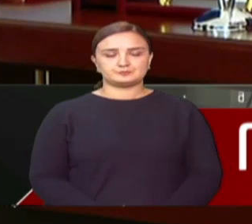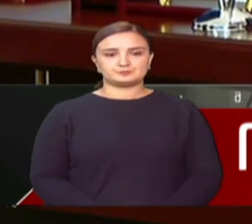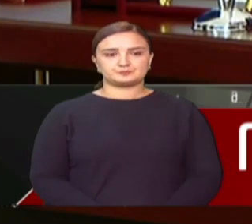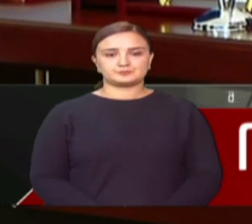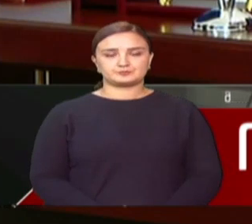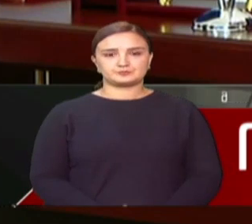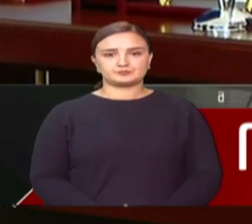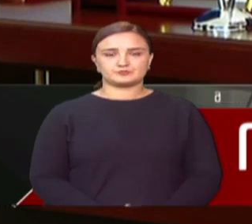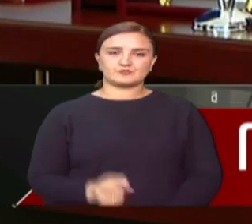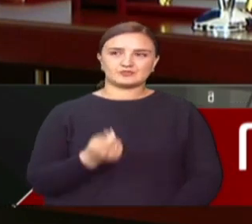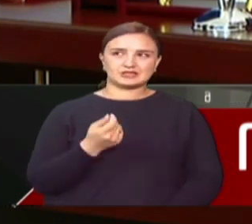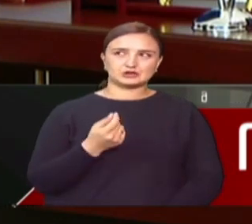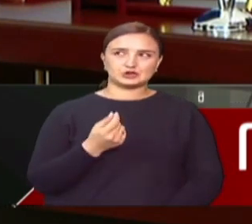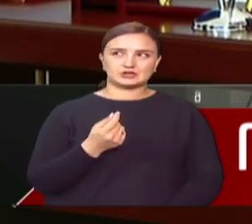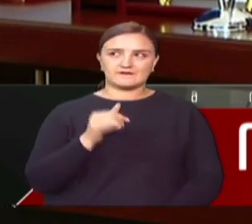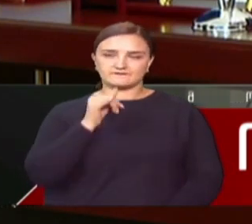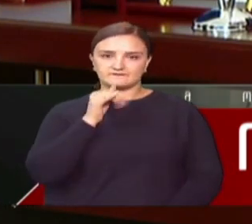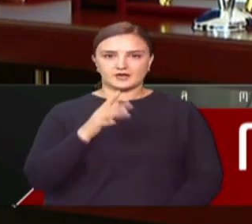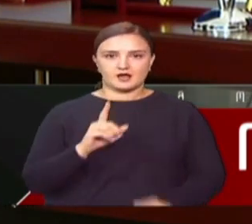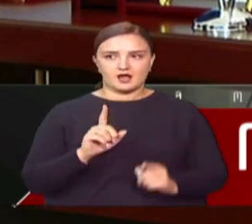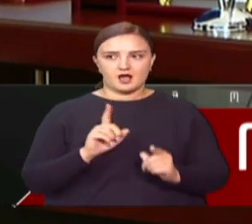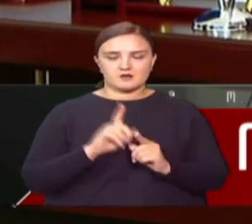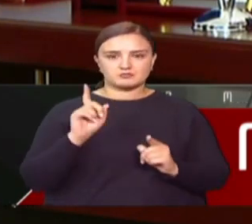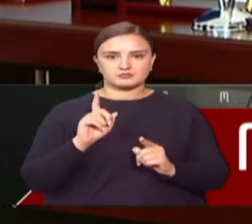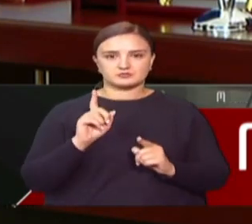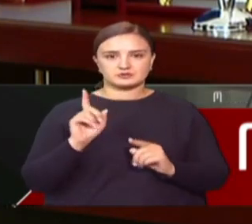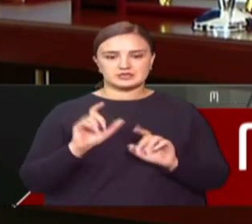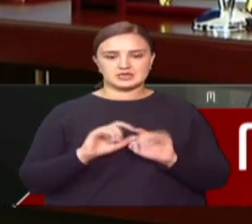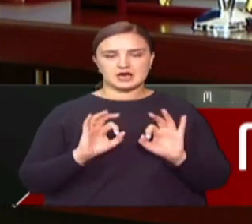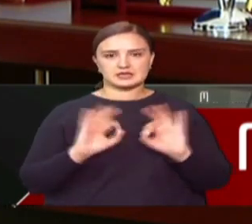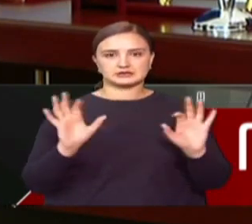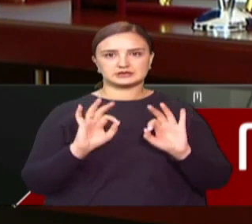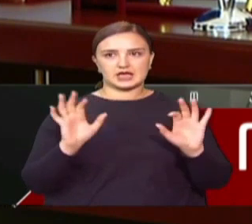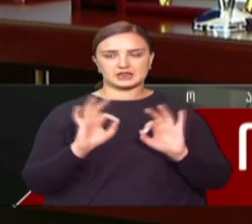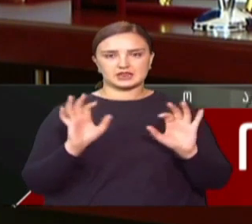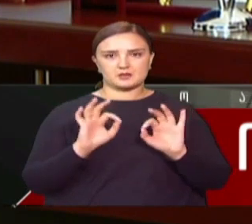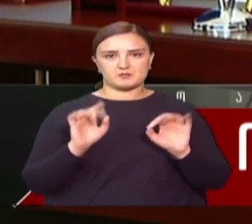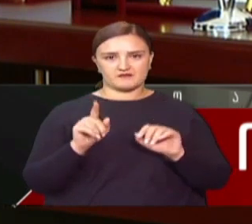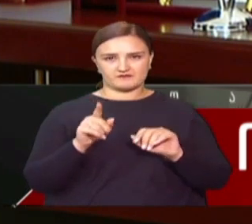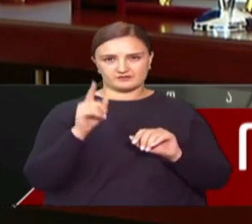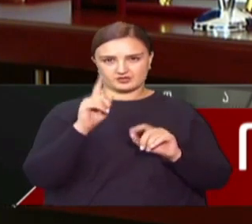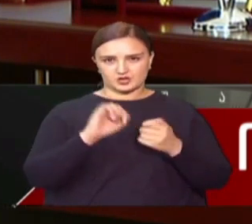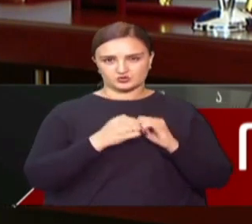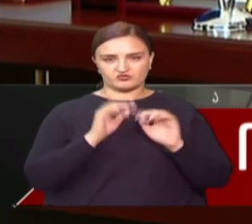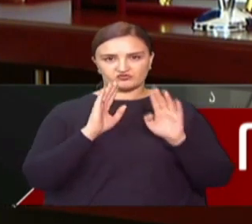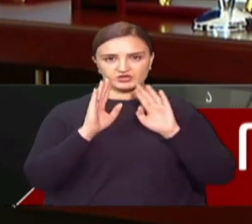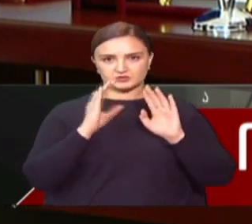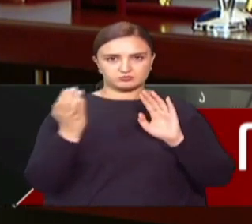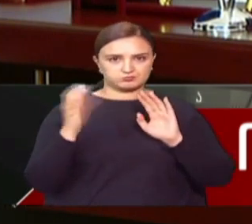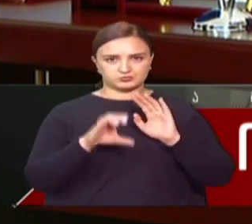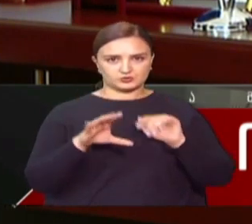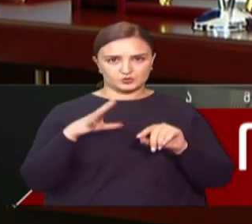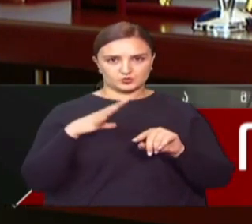აი ესეთი ცოტა ნიშნის მოგებით ახსავსე განცხადება გააკეთა. გახსოვთ თქვენ, ფეისბუქზე განათავსა პოსტით, უსწორად